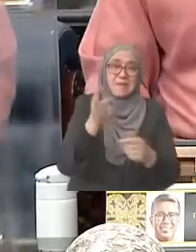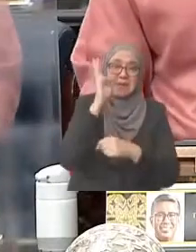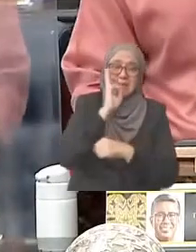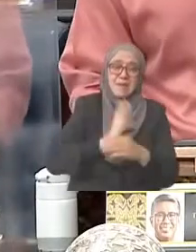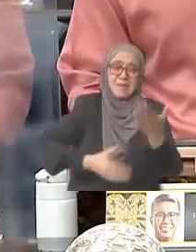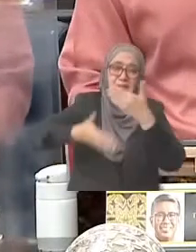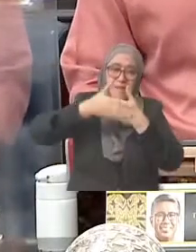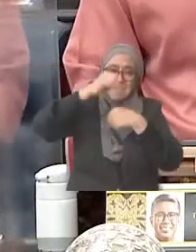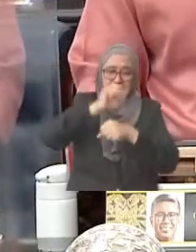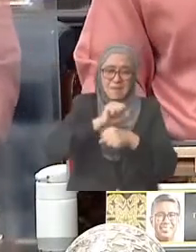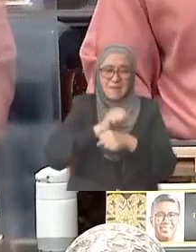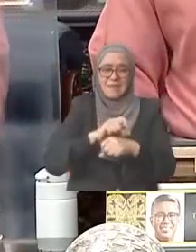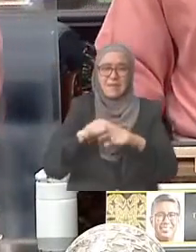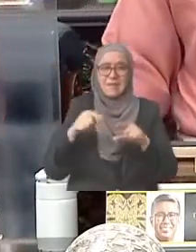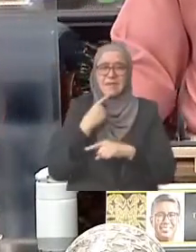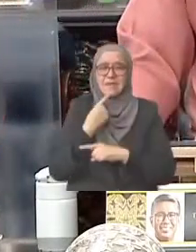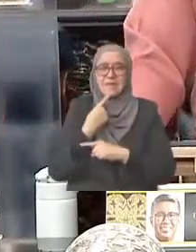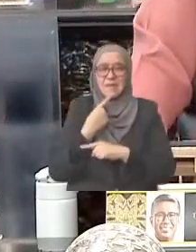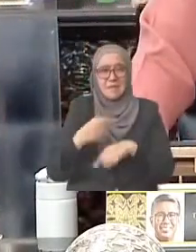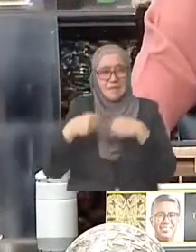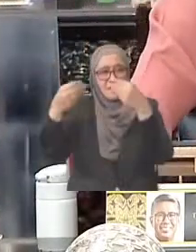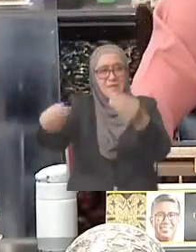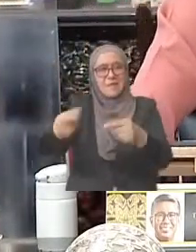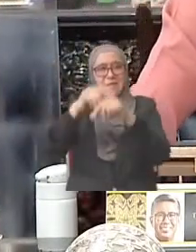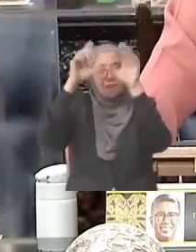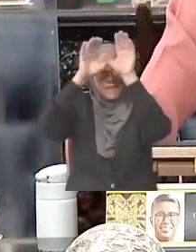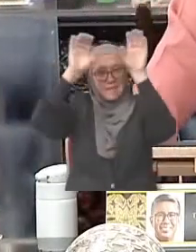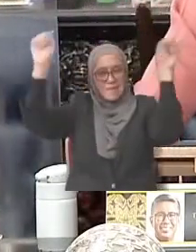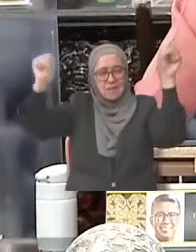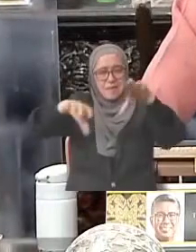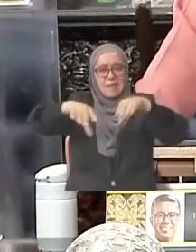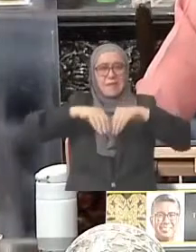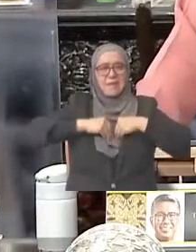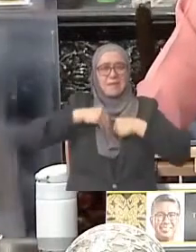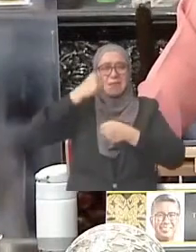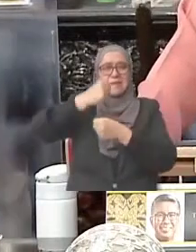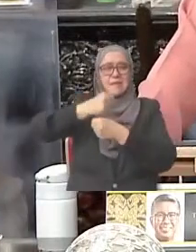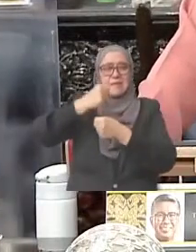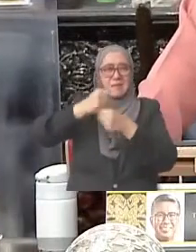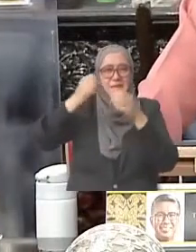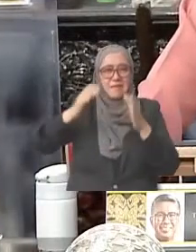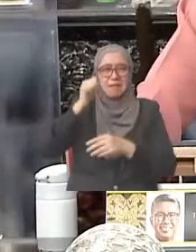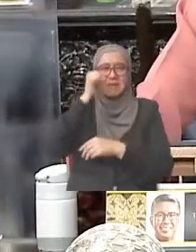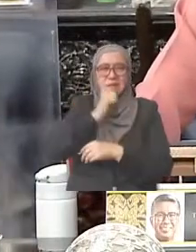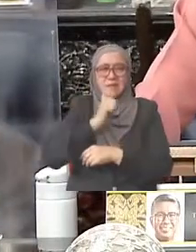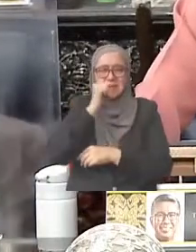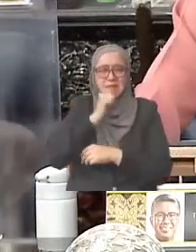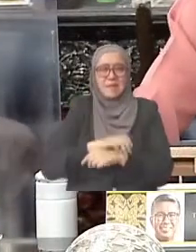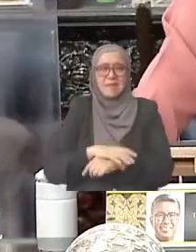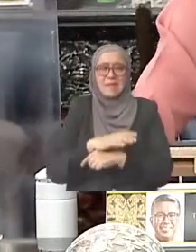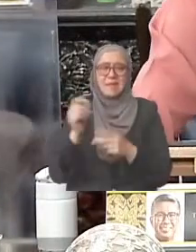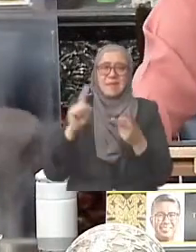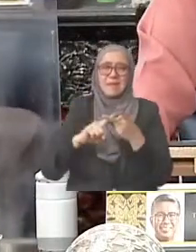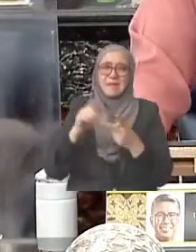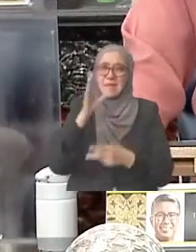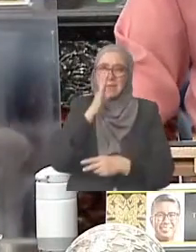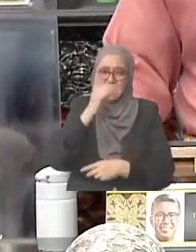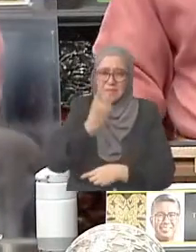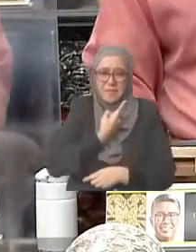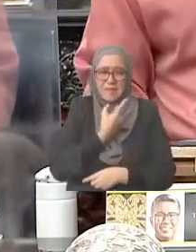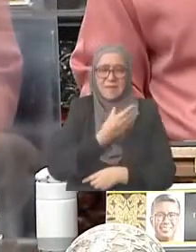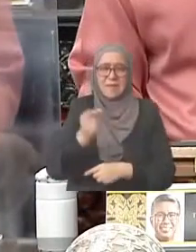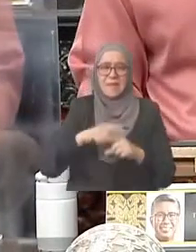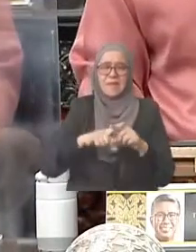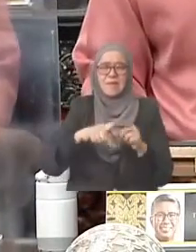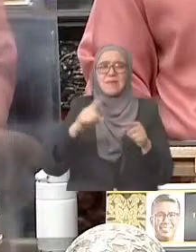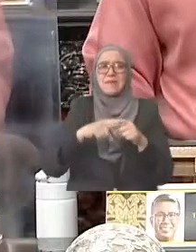majikan menggaji golongan wanita tidak bekerja berlebih di 365 hari Ibu tunggal dan juga surirumah *